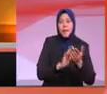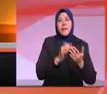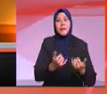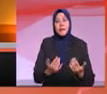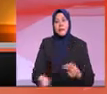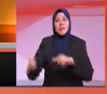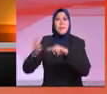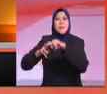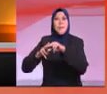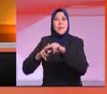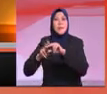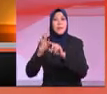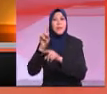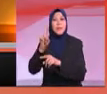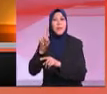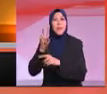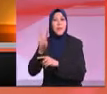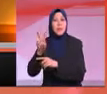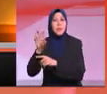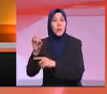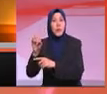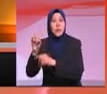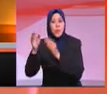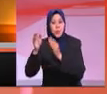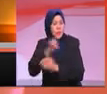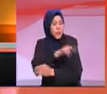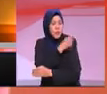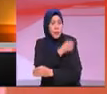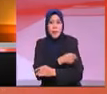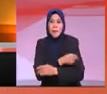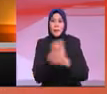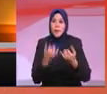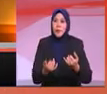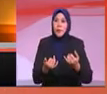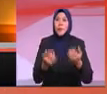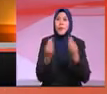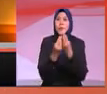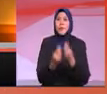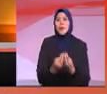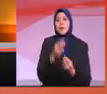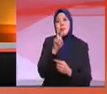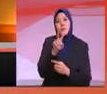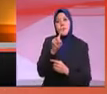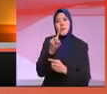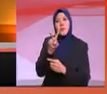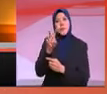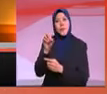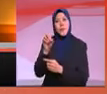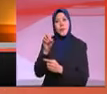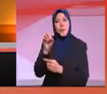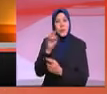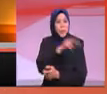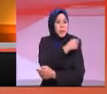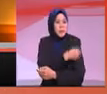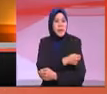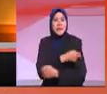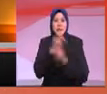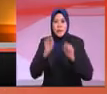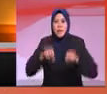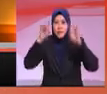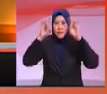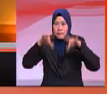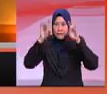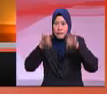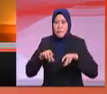kita meningkat kepada 120 buah hospital dan sekarang 120 buah hospital boleh membuat saringan. Dan hospital rawatan